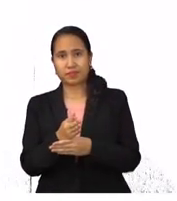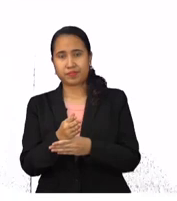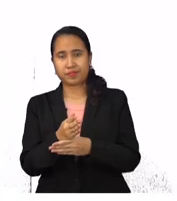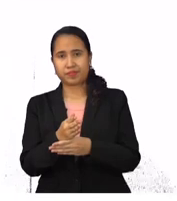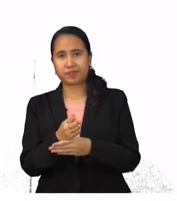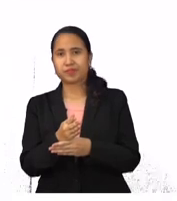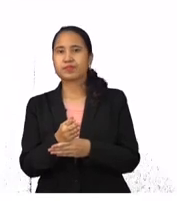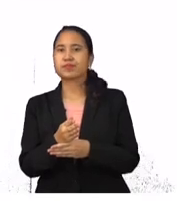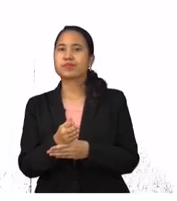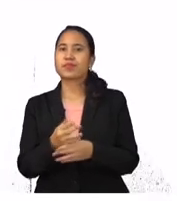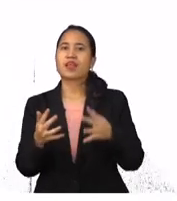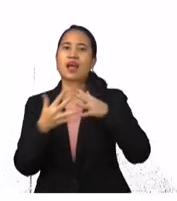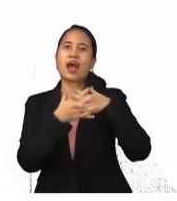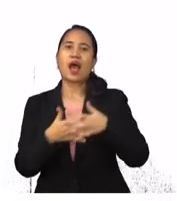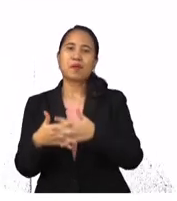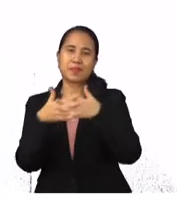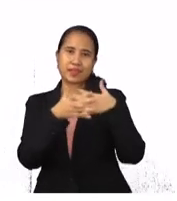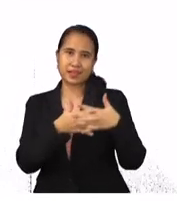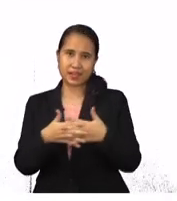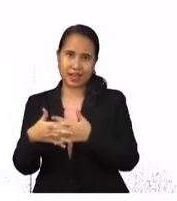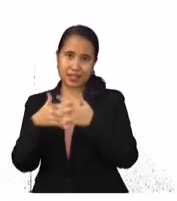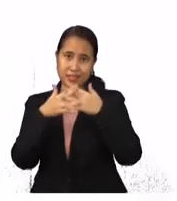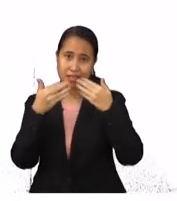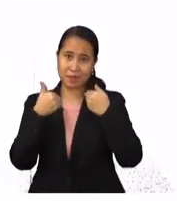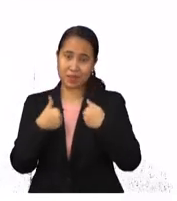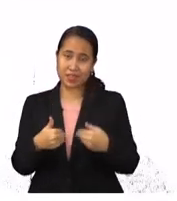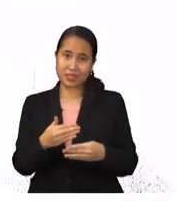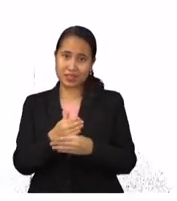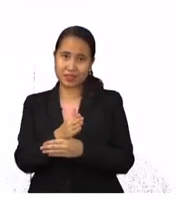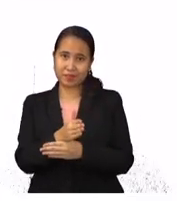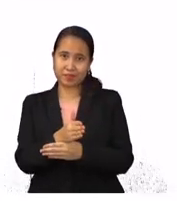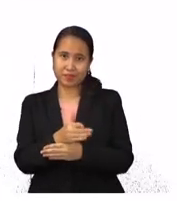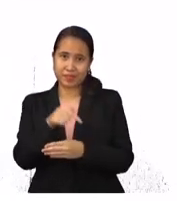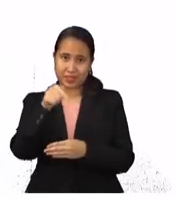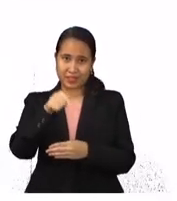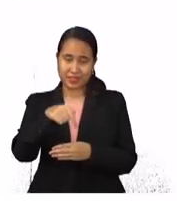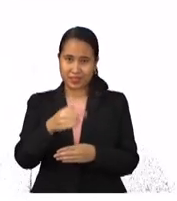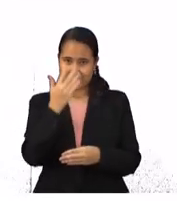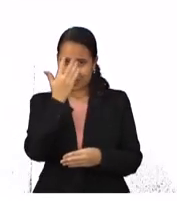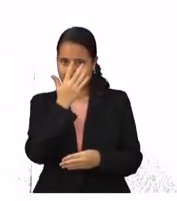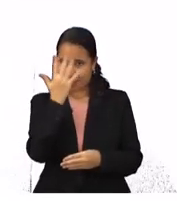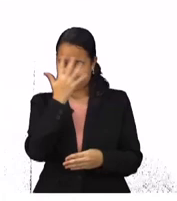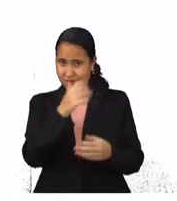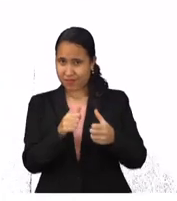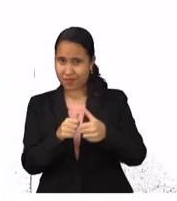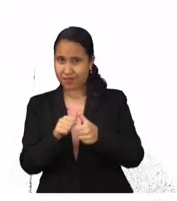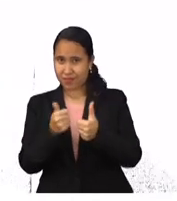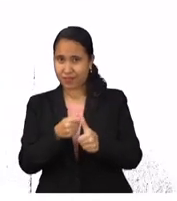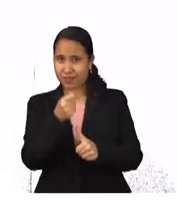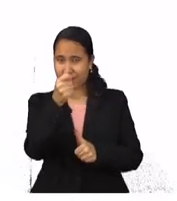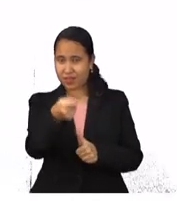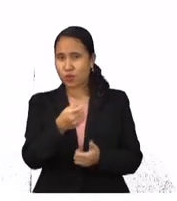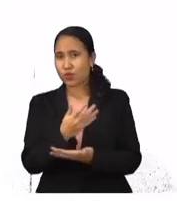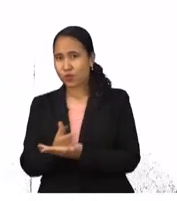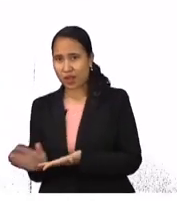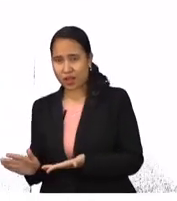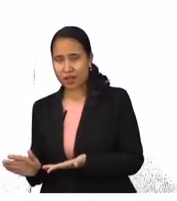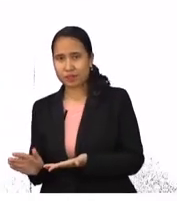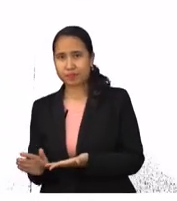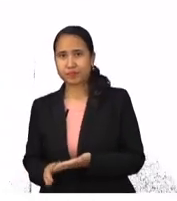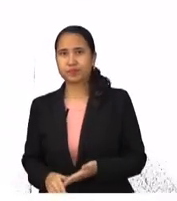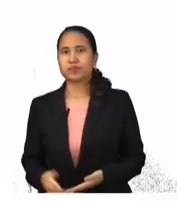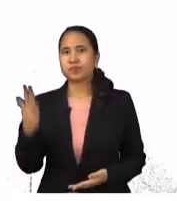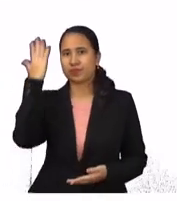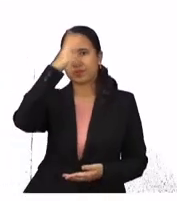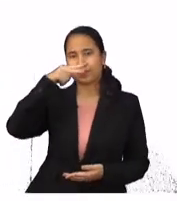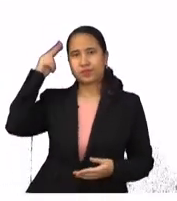het Amerikaans Verdrag voor de Rechten van de Mens, dat deze amnesties nietig worden verklaard. Suriname heeft de